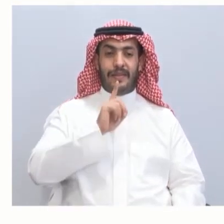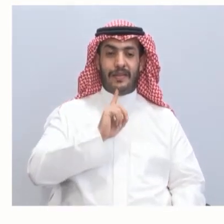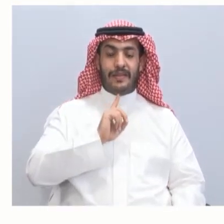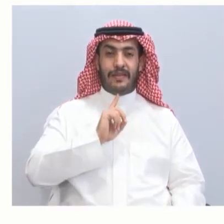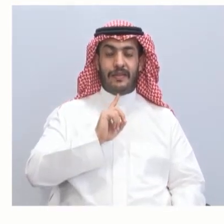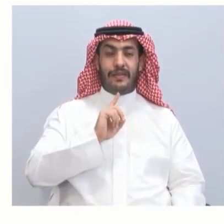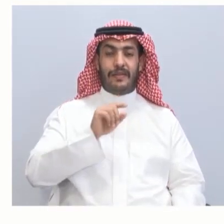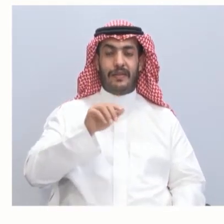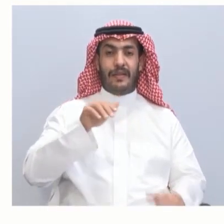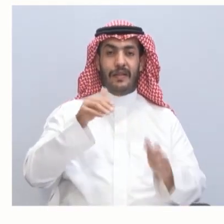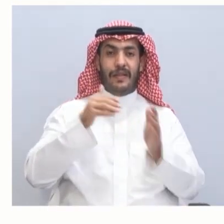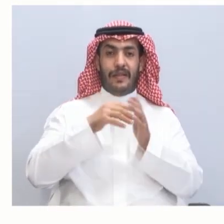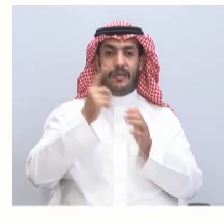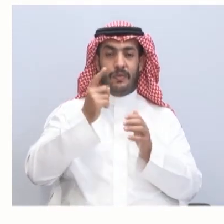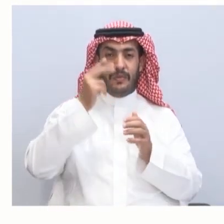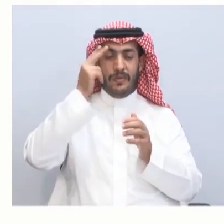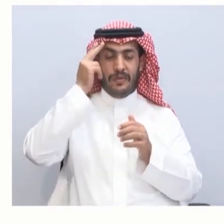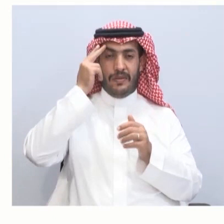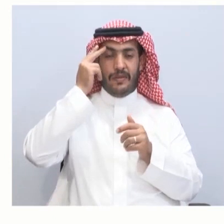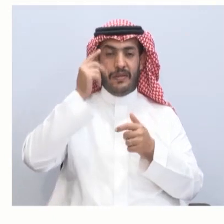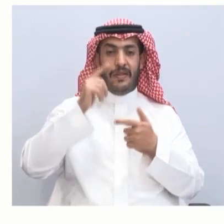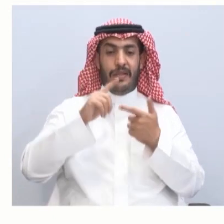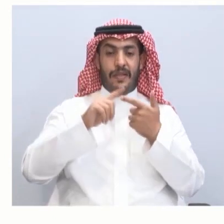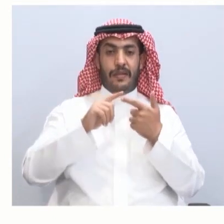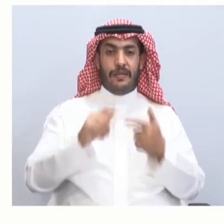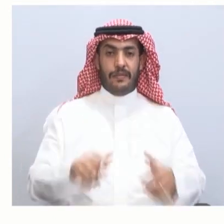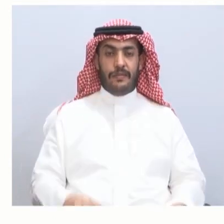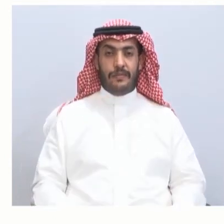انتهت الدوله السعوديه